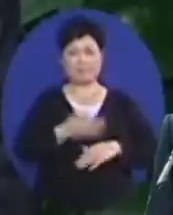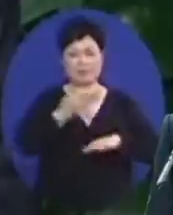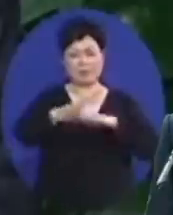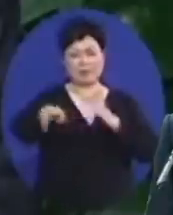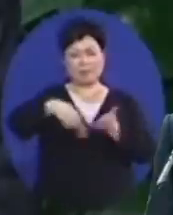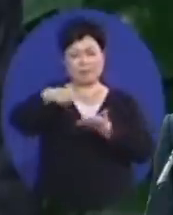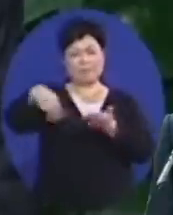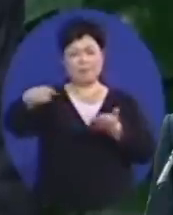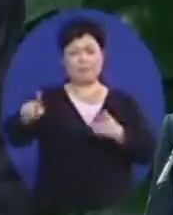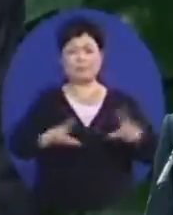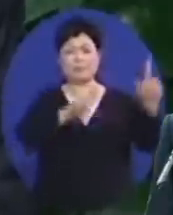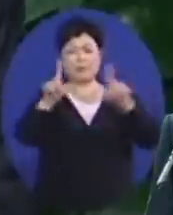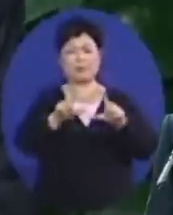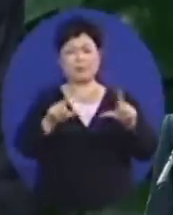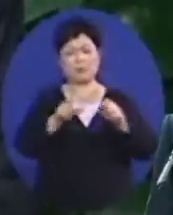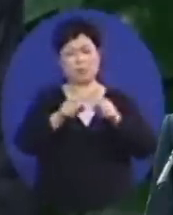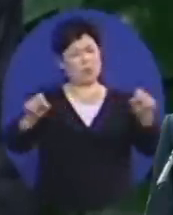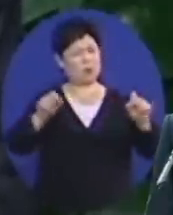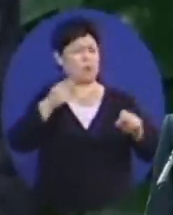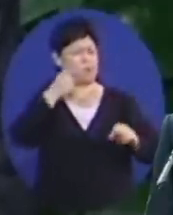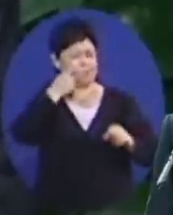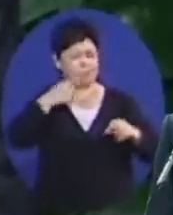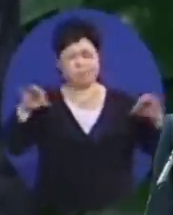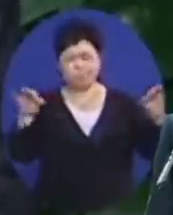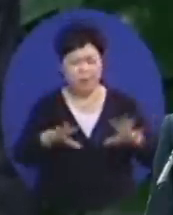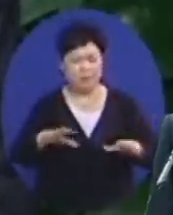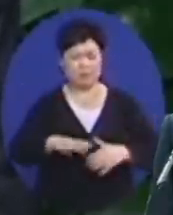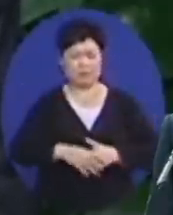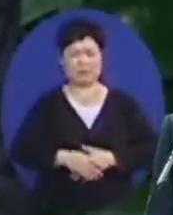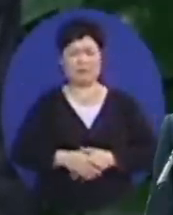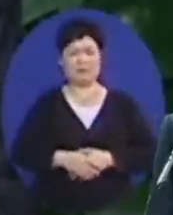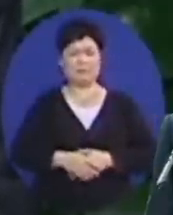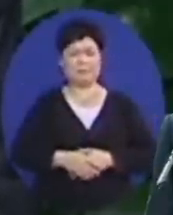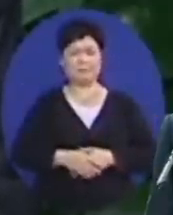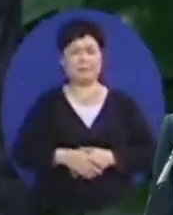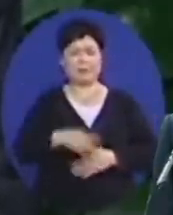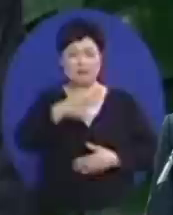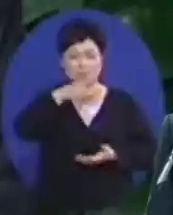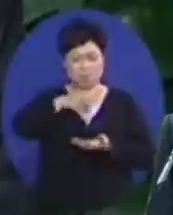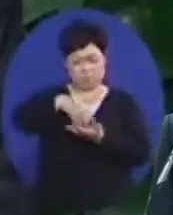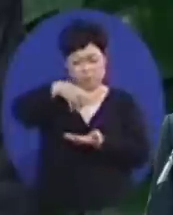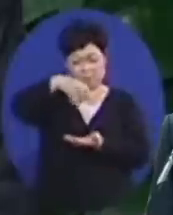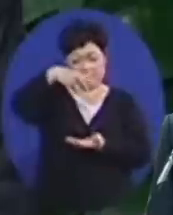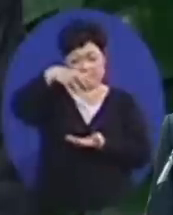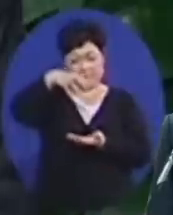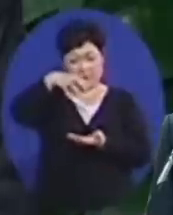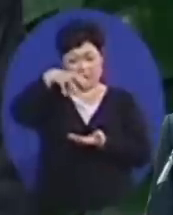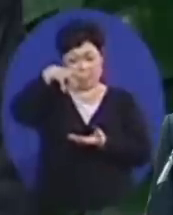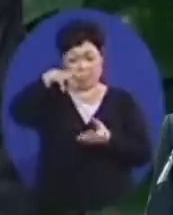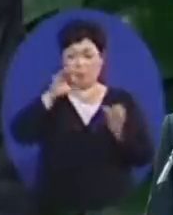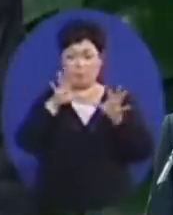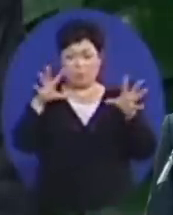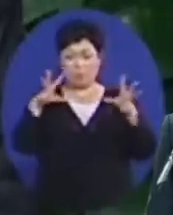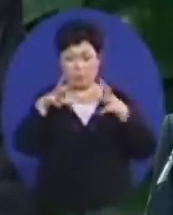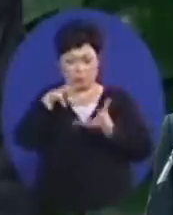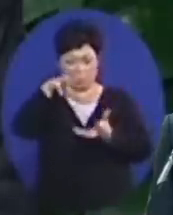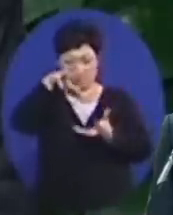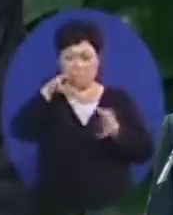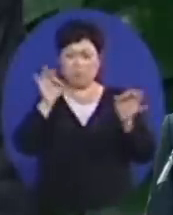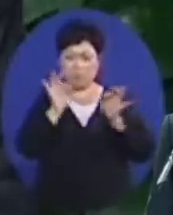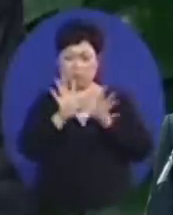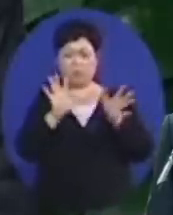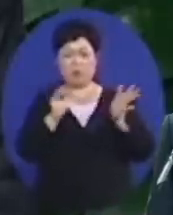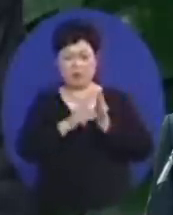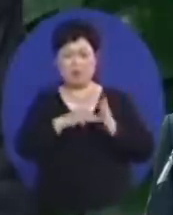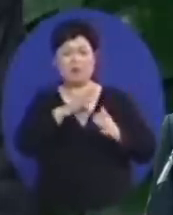당녀의 생활이 오래 갑니까? 절대로 오래 가지 않습니다. 물거품이 꺼질 때가 오고 절대 절망의